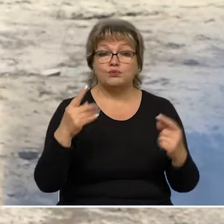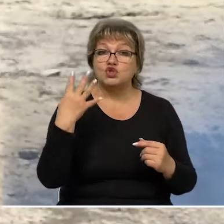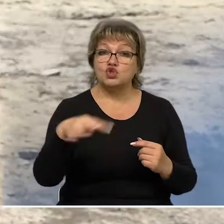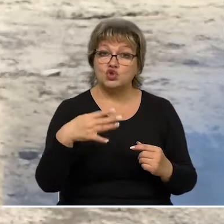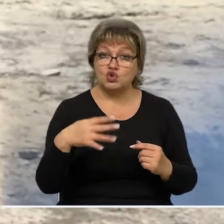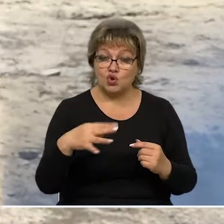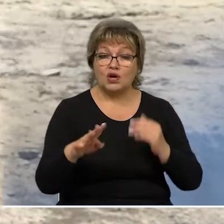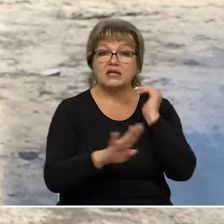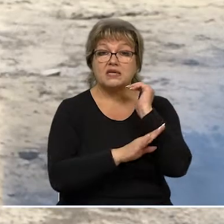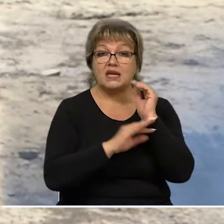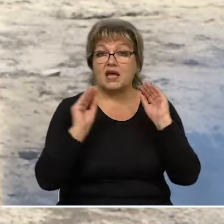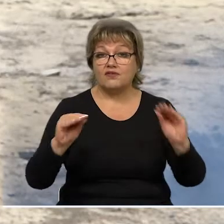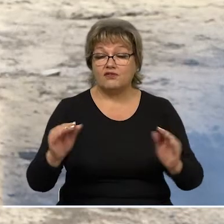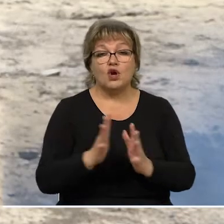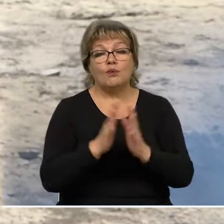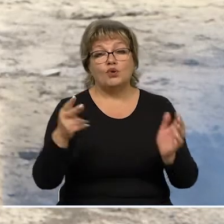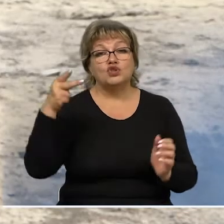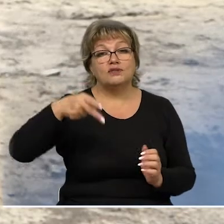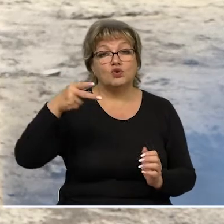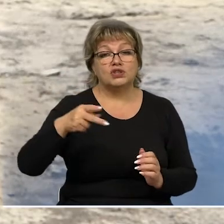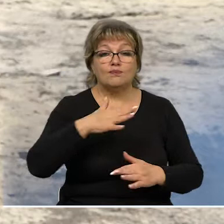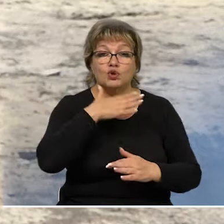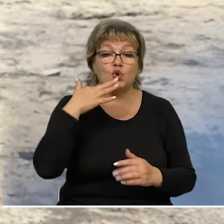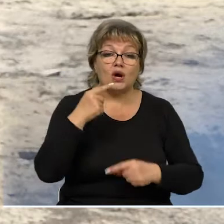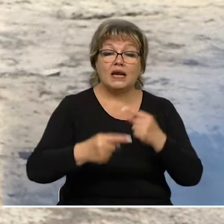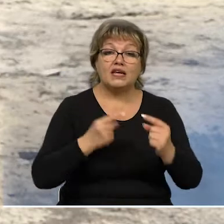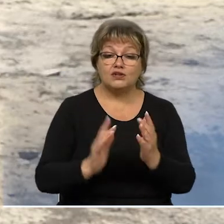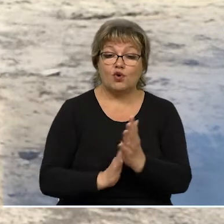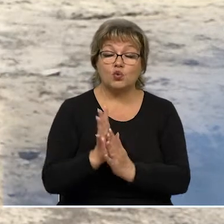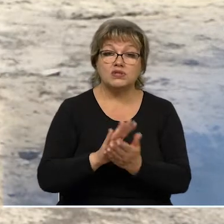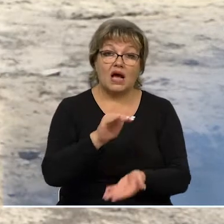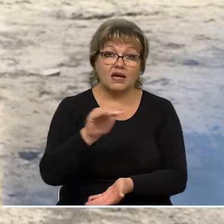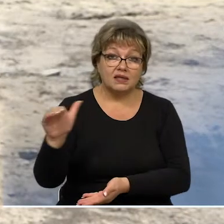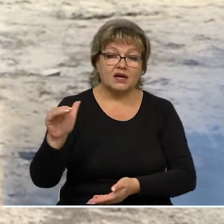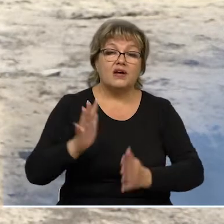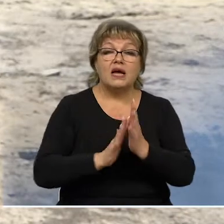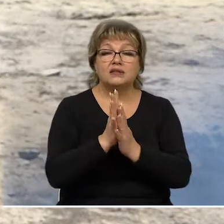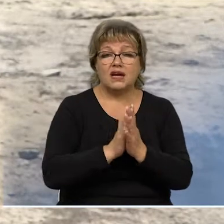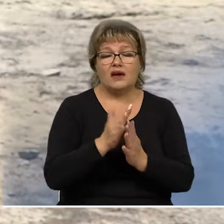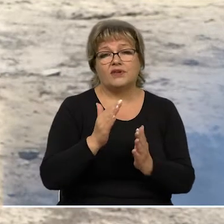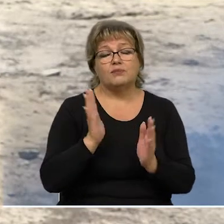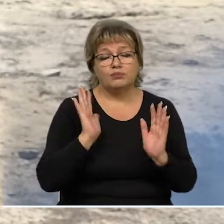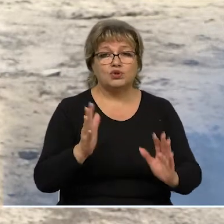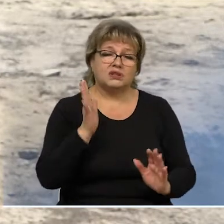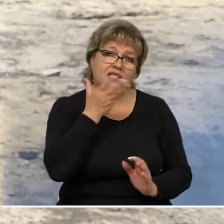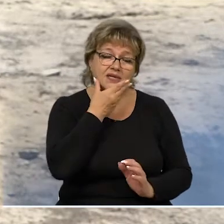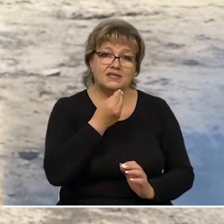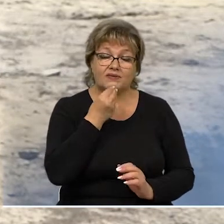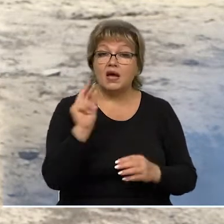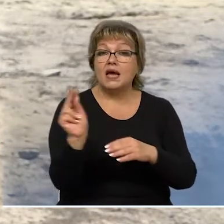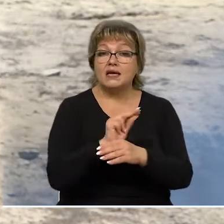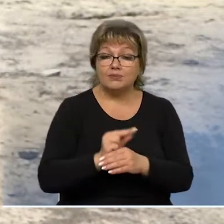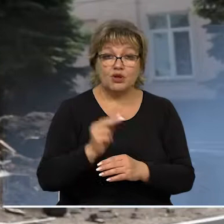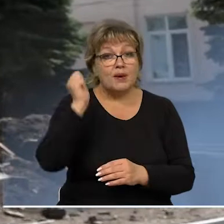достаточно крупным то есть 40 больше мира в деревьев более 2000 многолетников кустарников многолетние травы кустарники